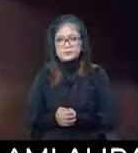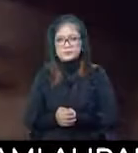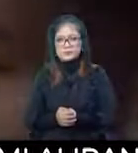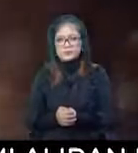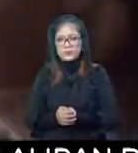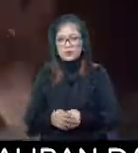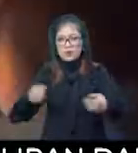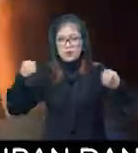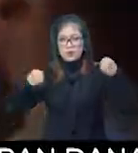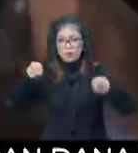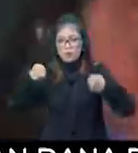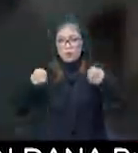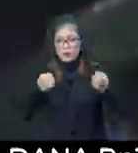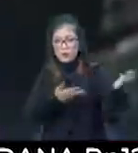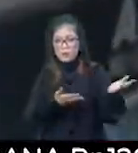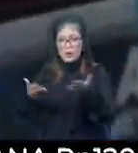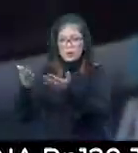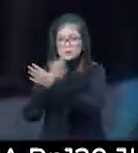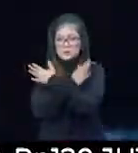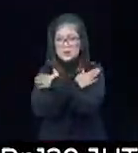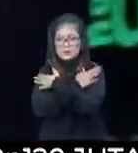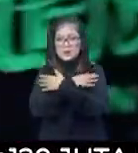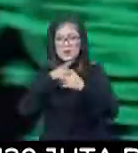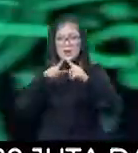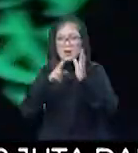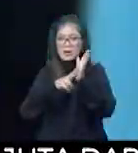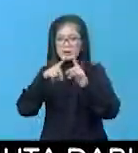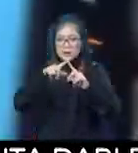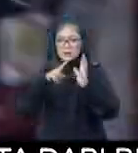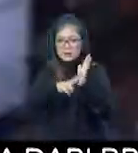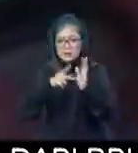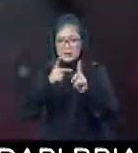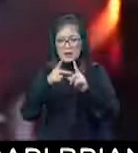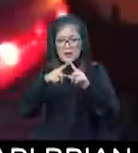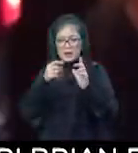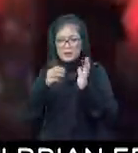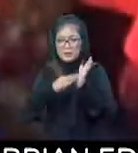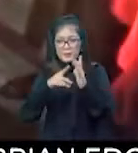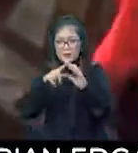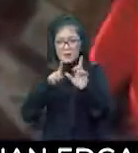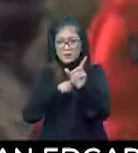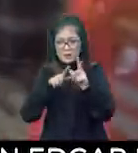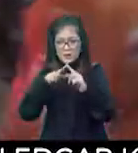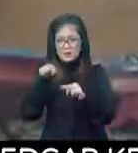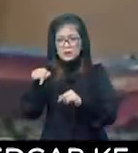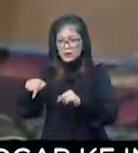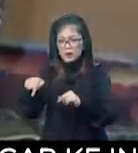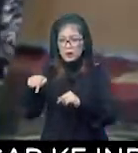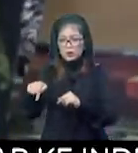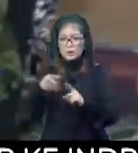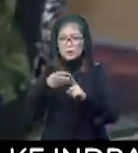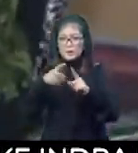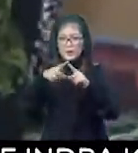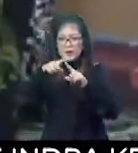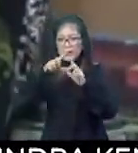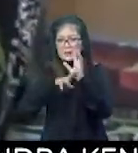Mobil ambulans membawa jenazah Anan Hermansyah tiba di rumah duka di Cepagan Warung Asem Batang, Jawa Tengah. Kedatangan